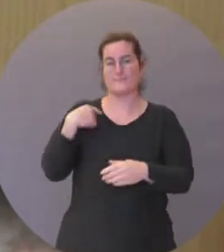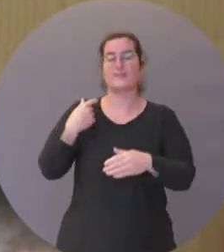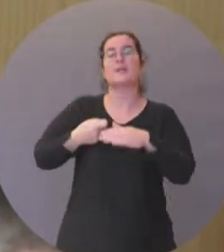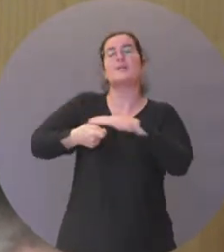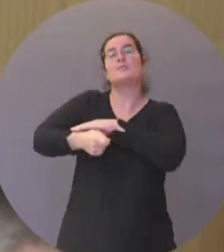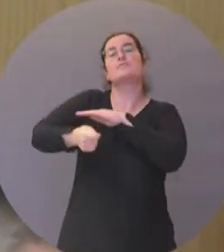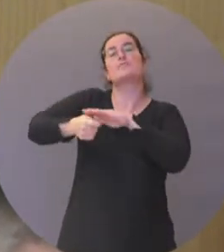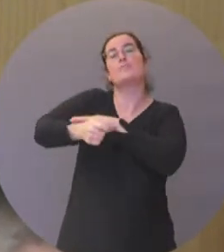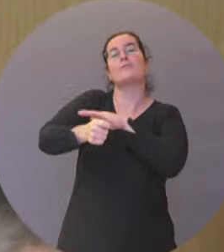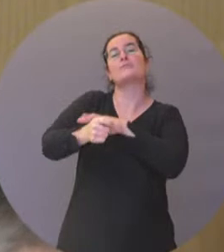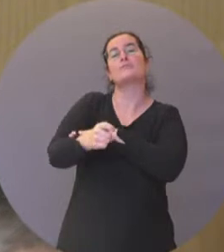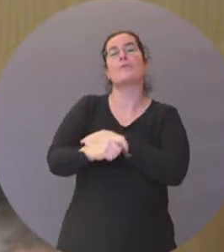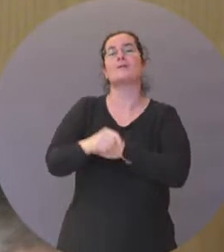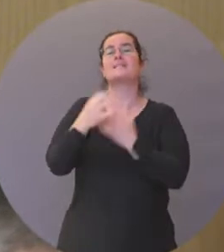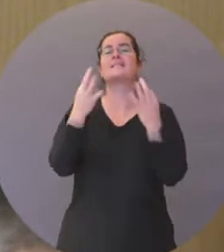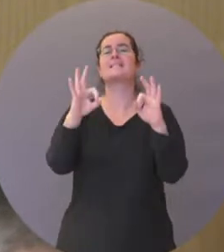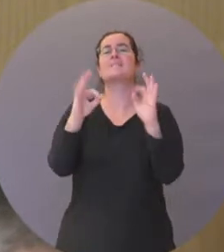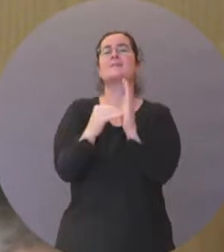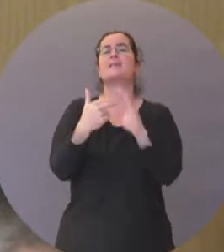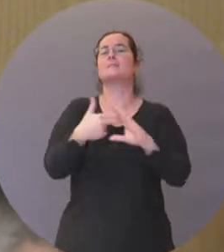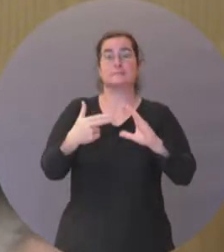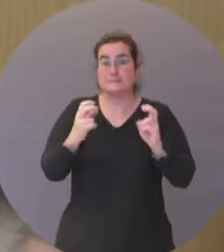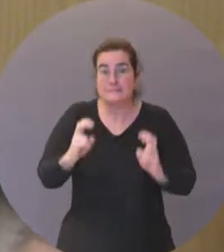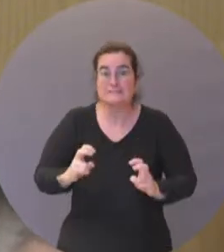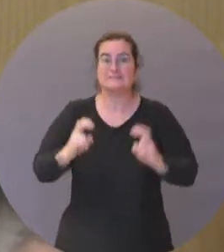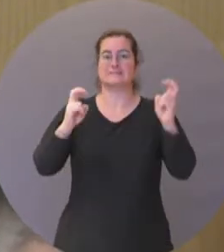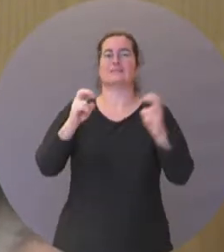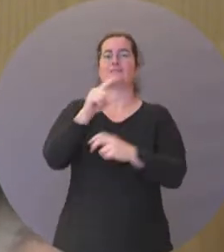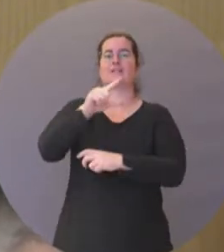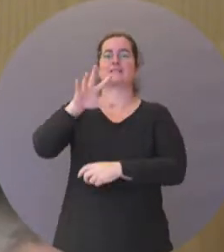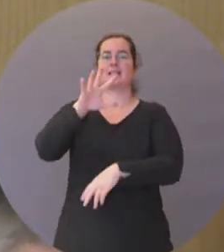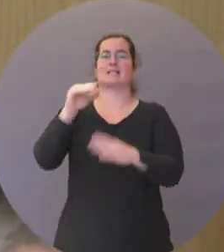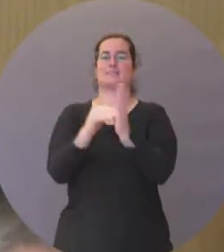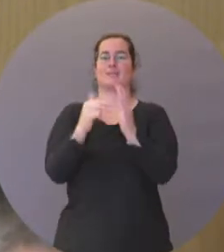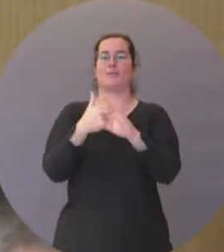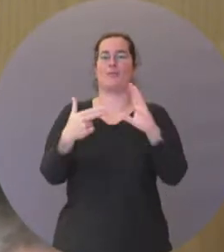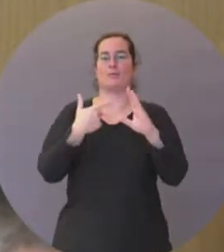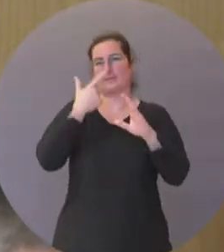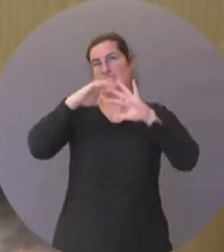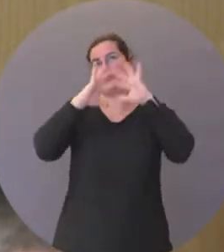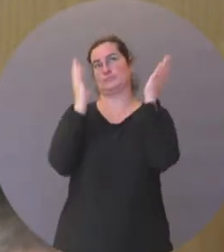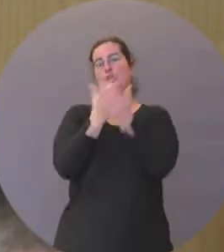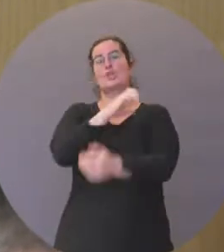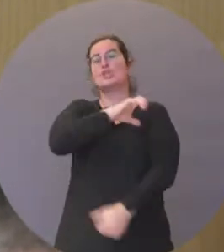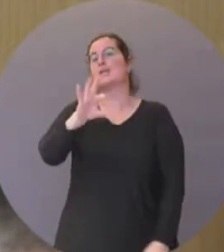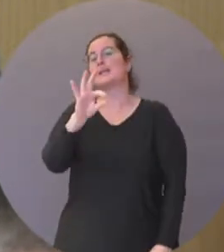de 10000 à 25000 euros dans les EHPAD soit une augmentation de 150%